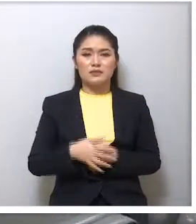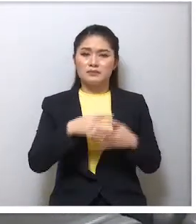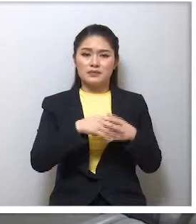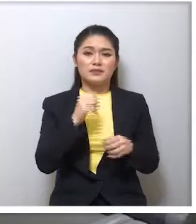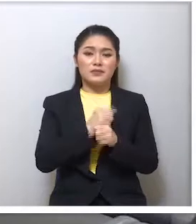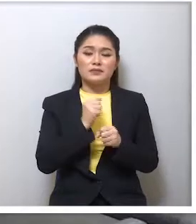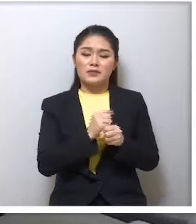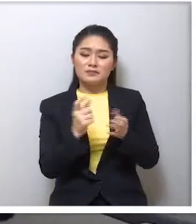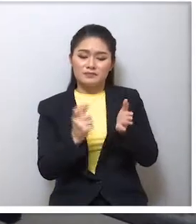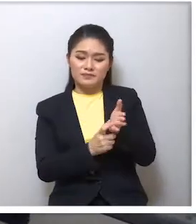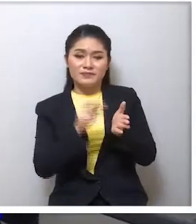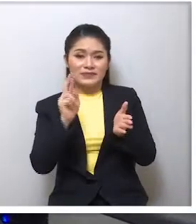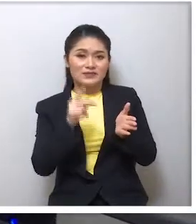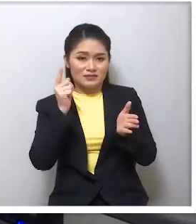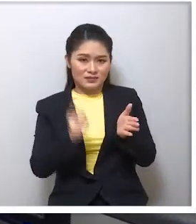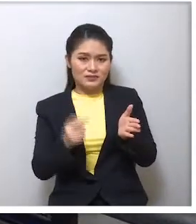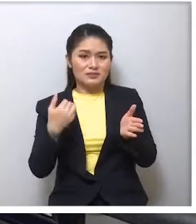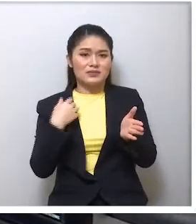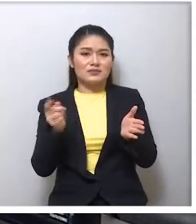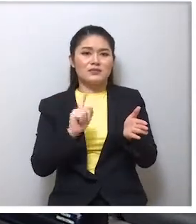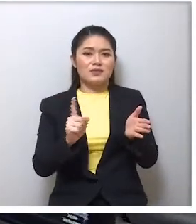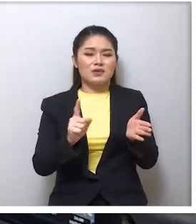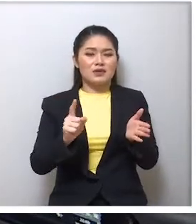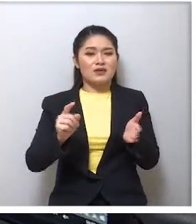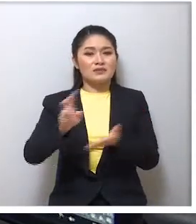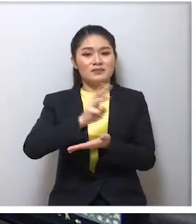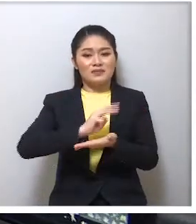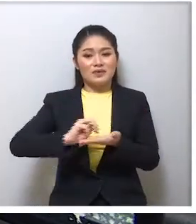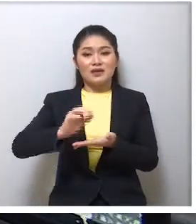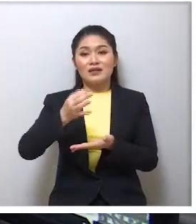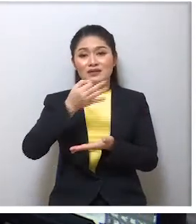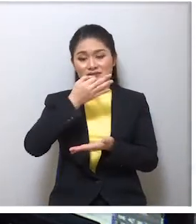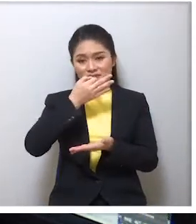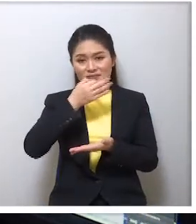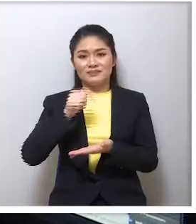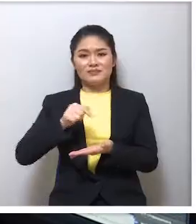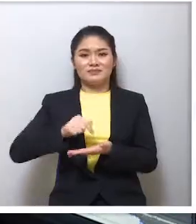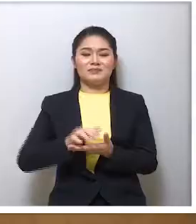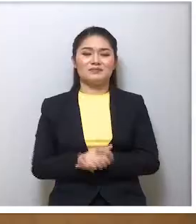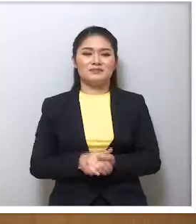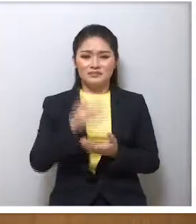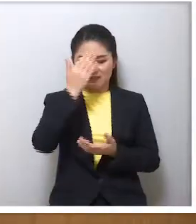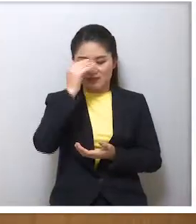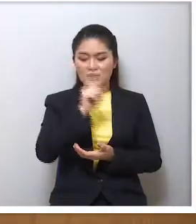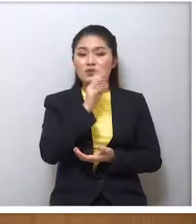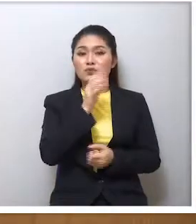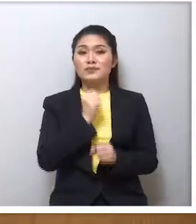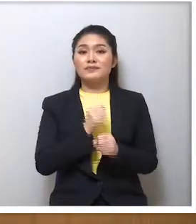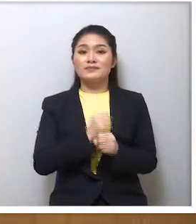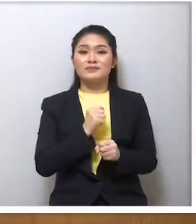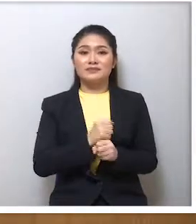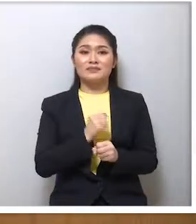โก้ที่เราจะได้ใช้จริงเลยนะครับก็คือโลโก้วิทยาลัยของเรานะเพื่อที่ว่าเวลาเราท